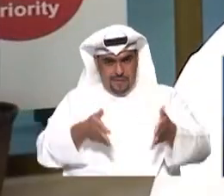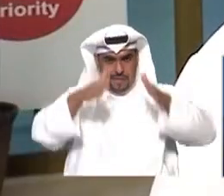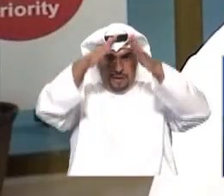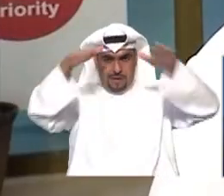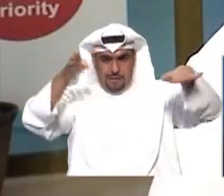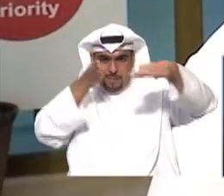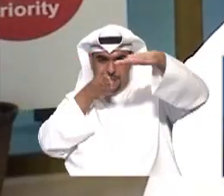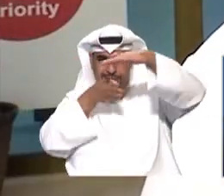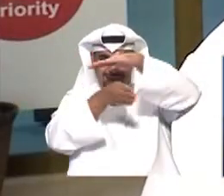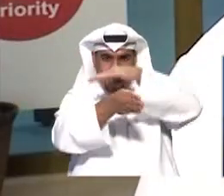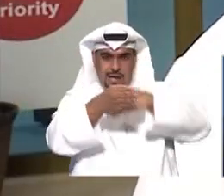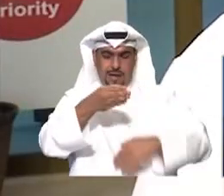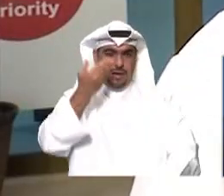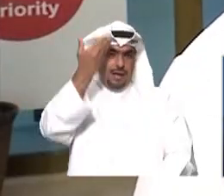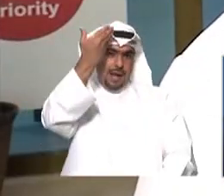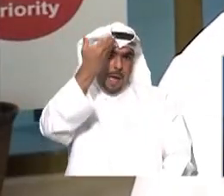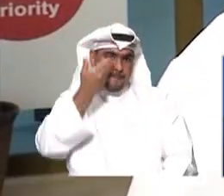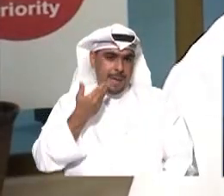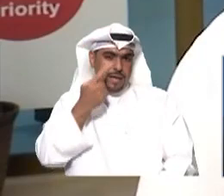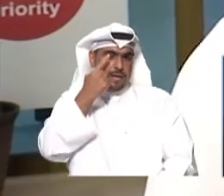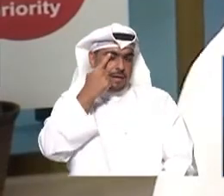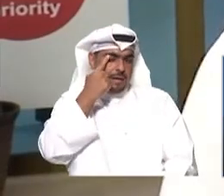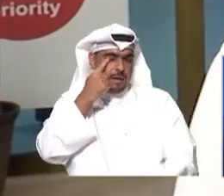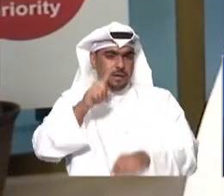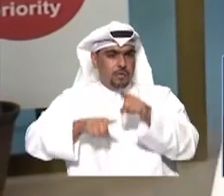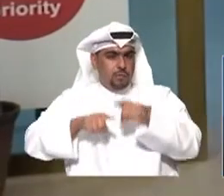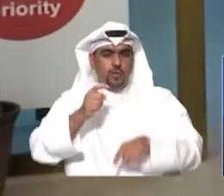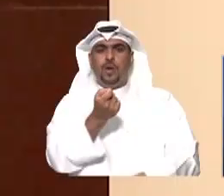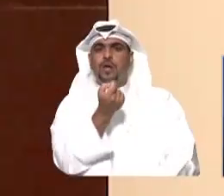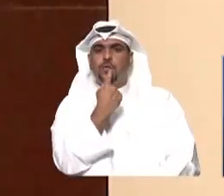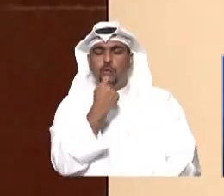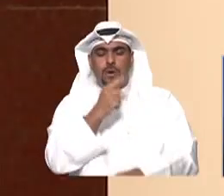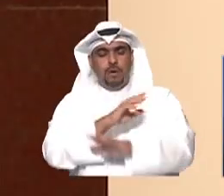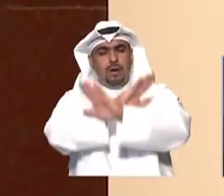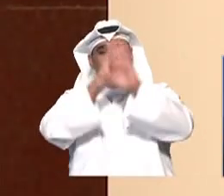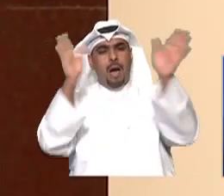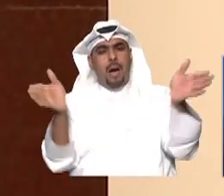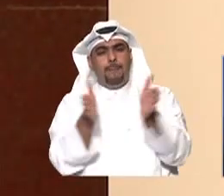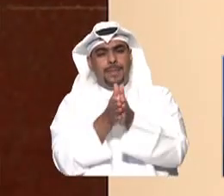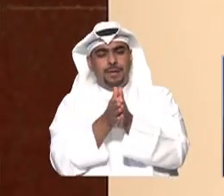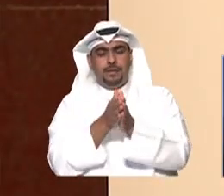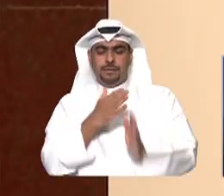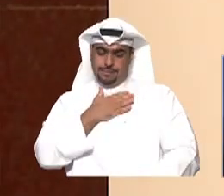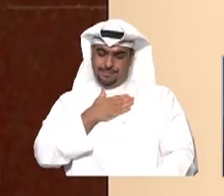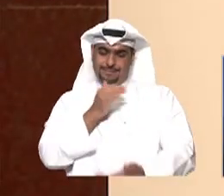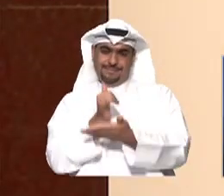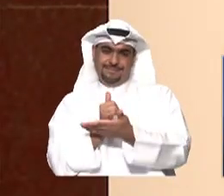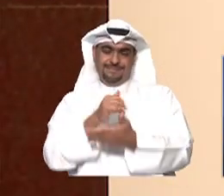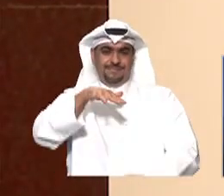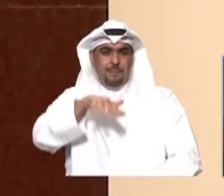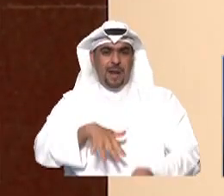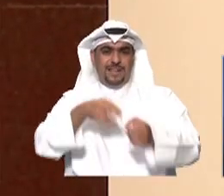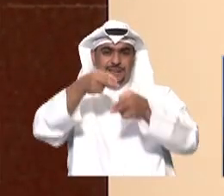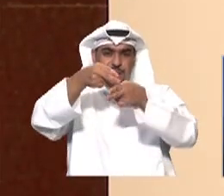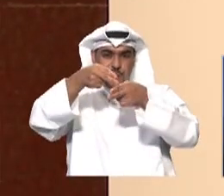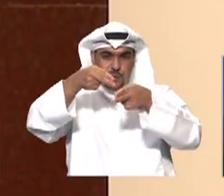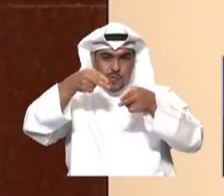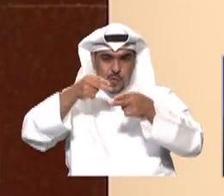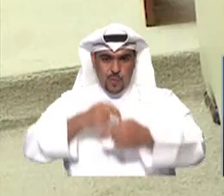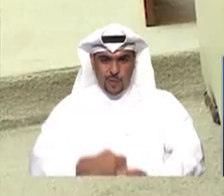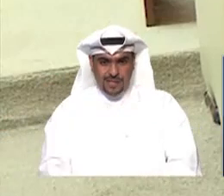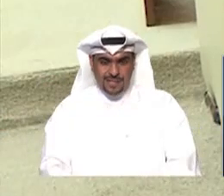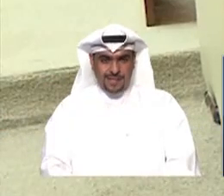لدولة الكويت والعلاقة الأخوية بين الشعب السوداني والشعب الكويتي. جمعية صندوق إعانة المرضى جمعية